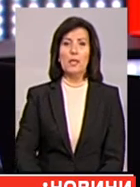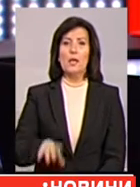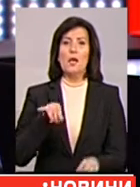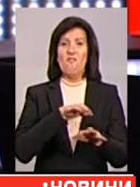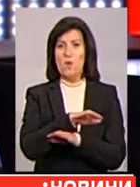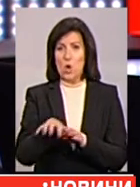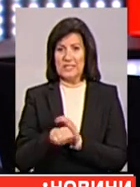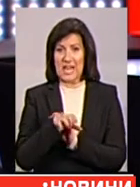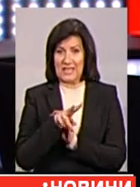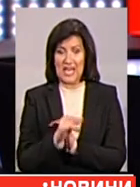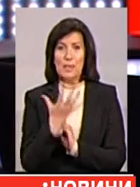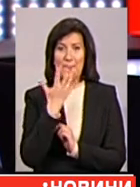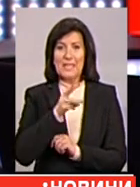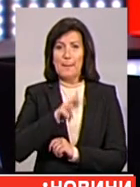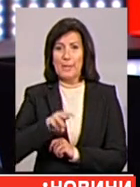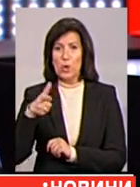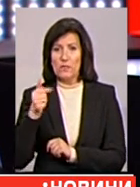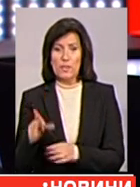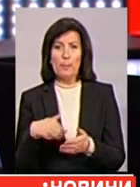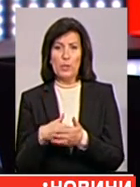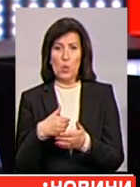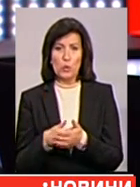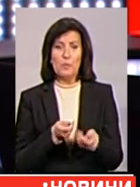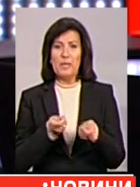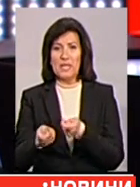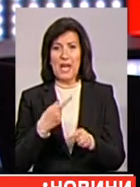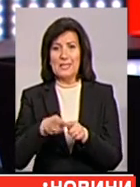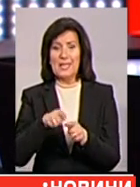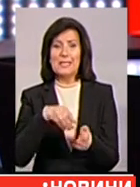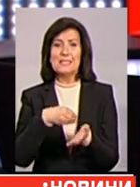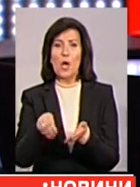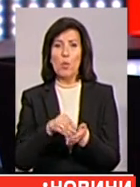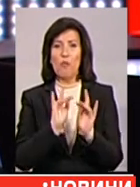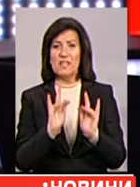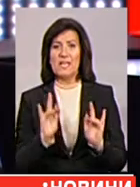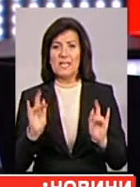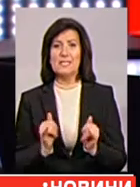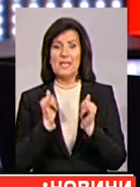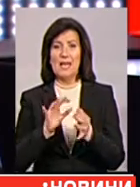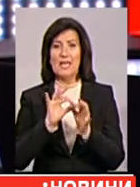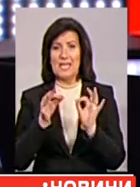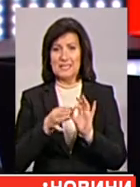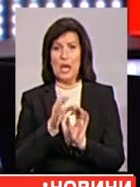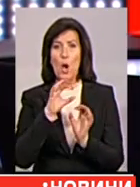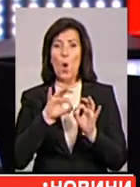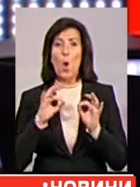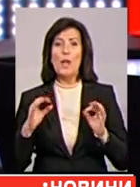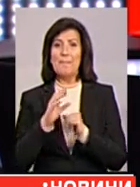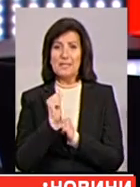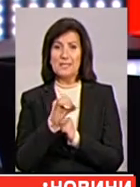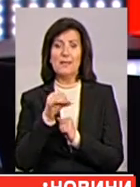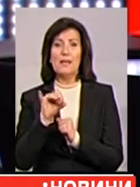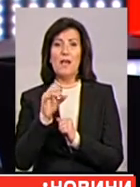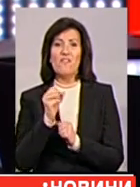У розкраданні 5 мільйонів гривень підозрюють підрядника, який закуповував крісла для НСК «Олімпійський» до Євро-2012. Прокуратура